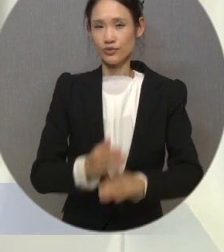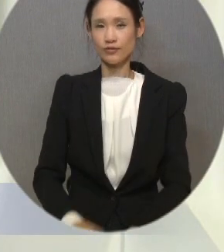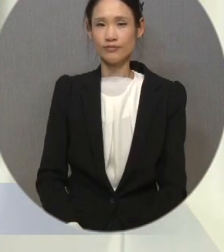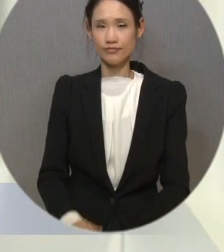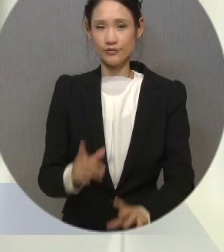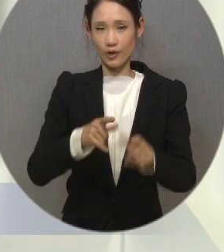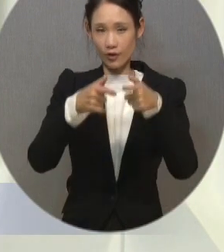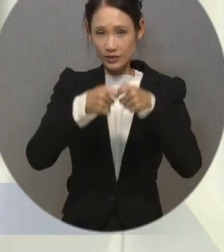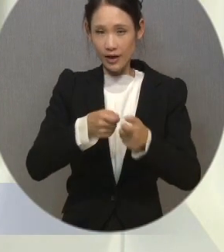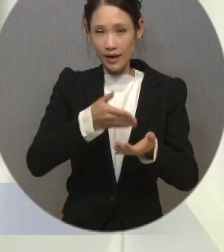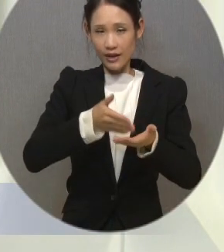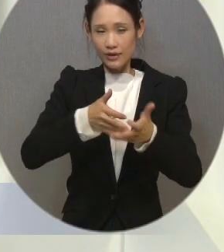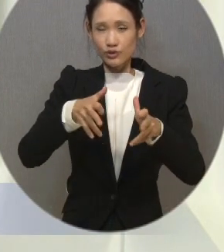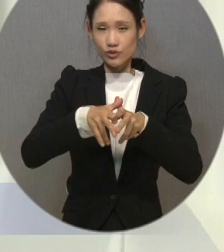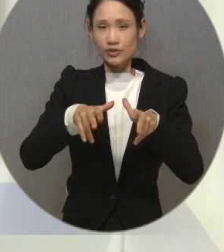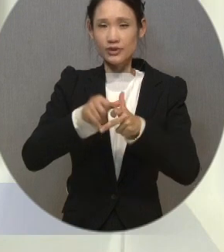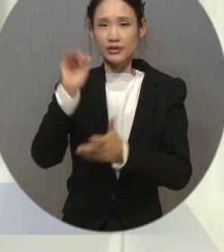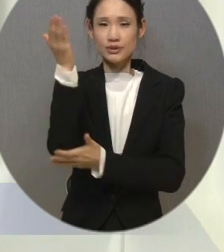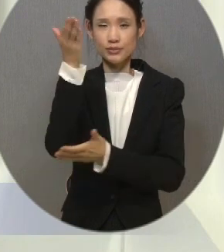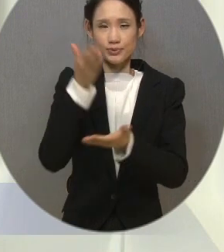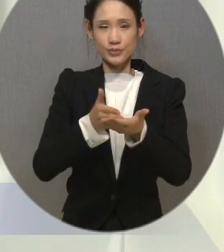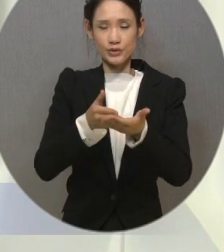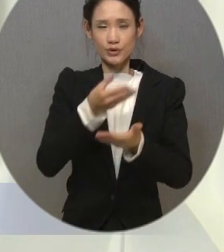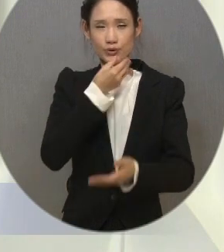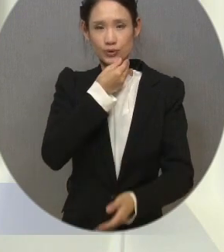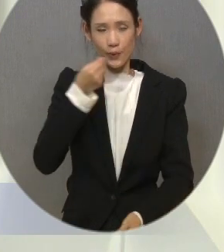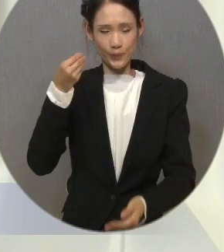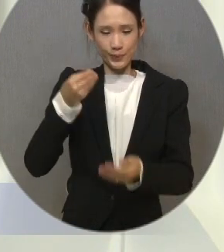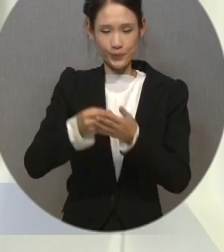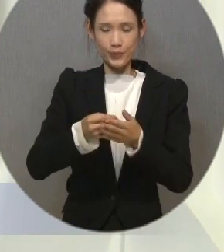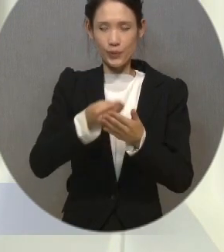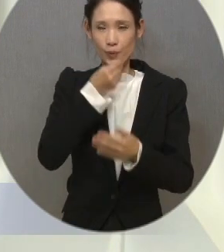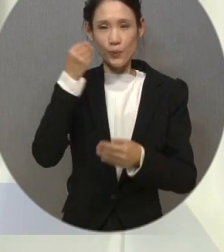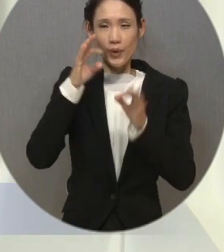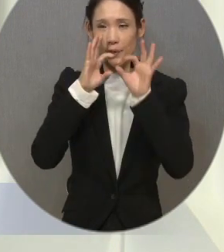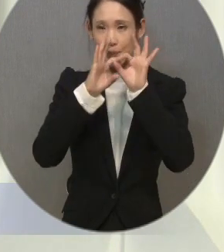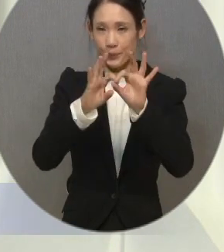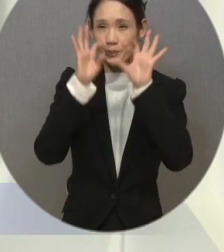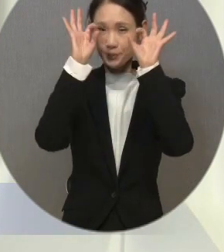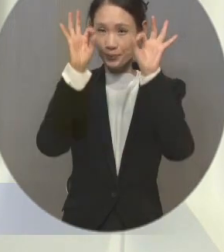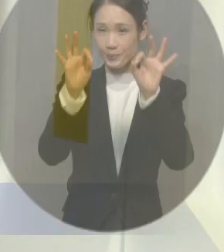자세한 뉴스는 장애 신문과 웰페어 뉴스 홈페이지를 통해 확인할 수 있습니다